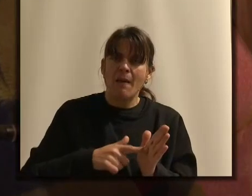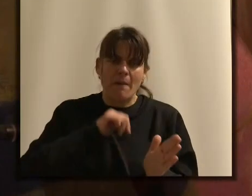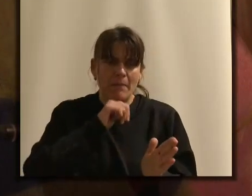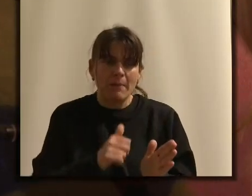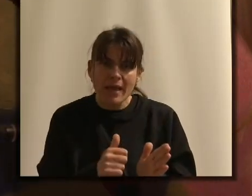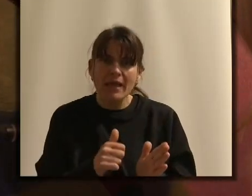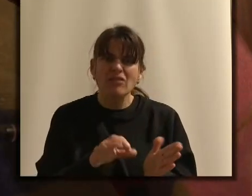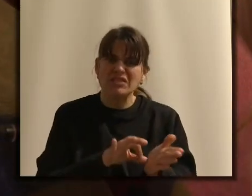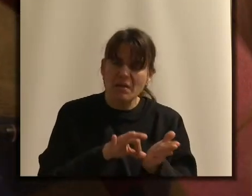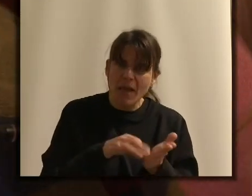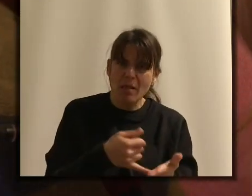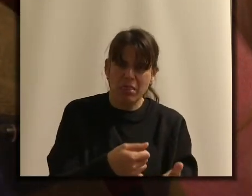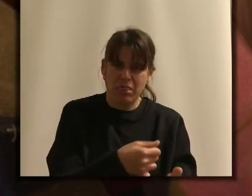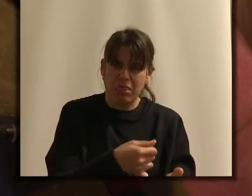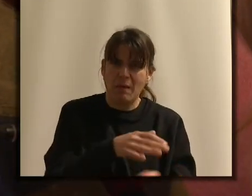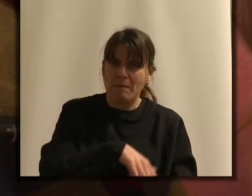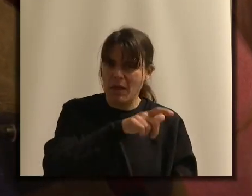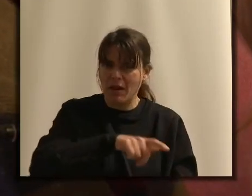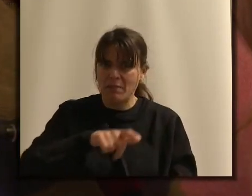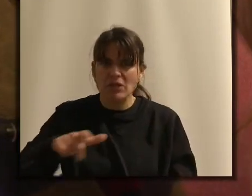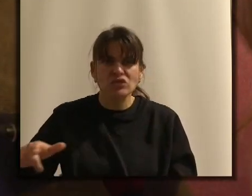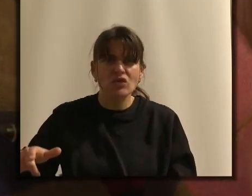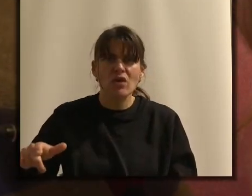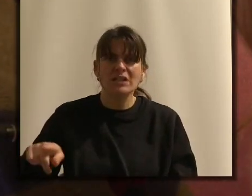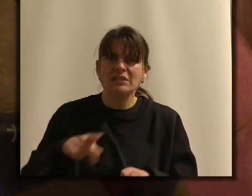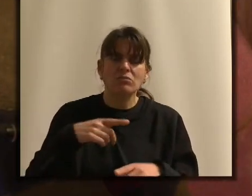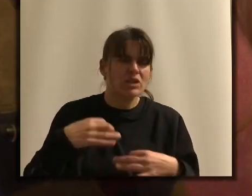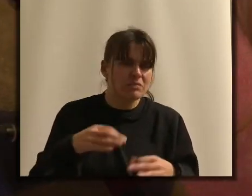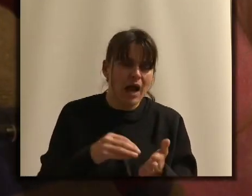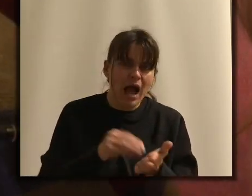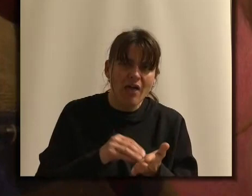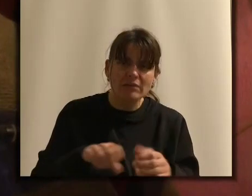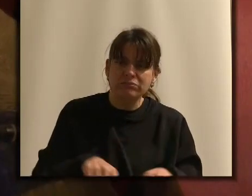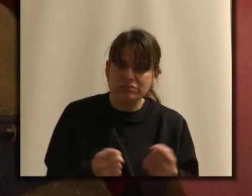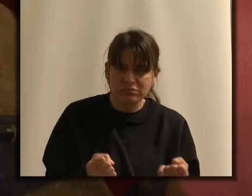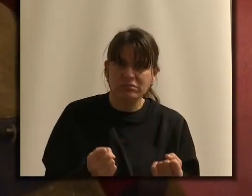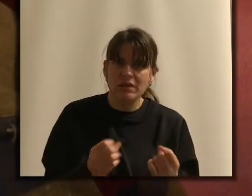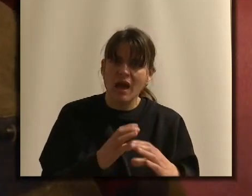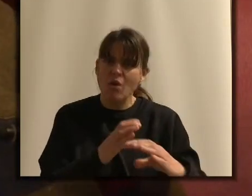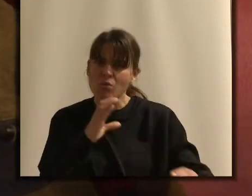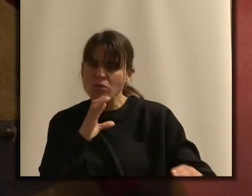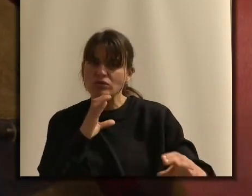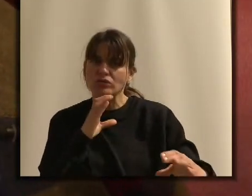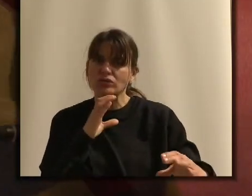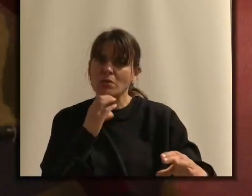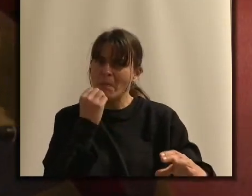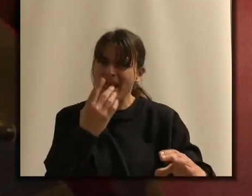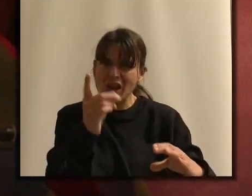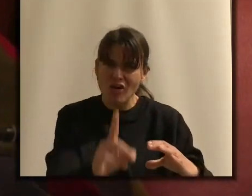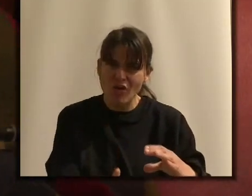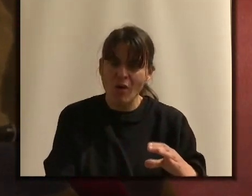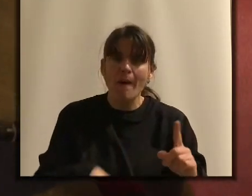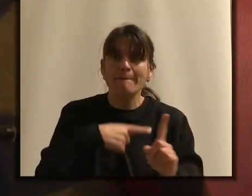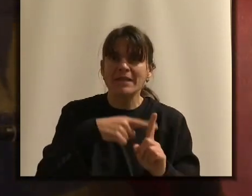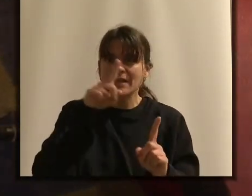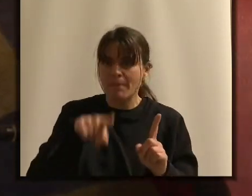servei que és molt pèssim per la població, amb averies constants, amb busos en mal estat, bé, tots ho saben, i que ara l'Ajuntament a sobre haurà de llogar i pagar